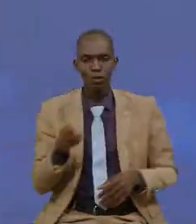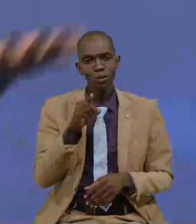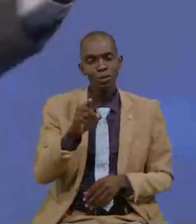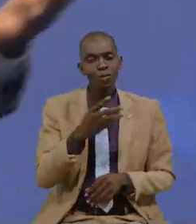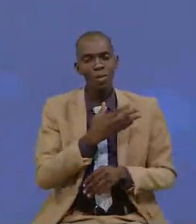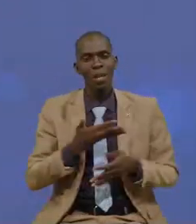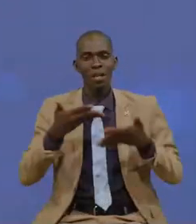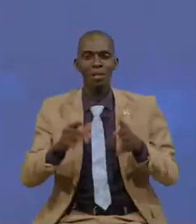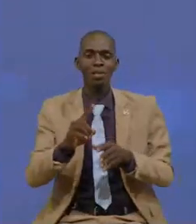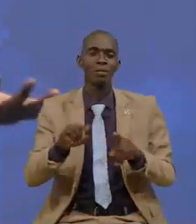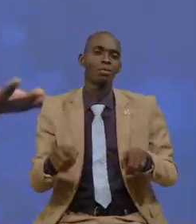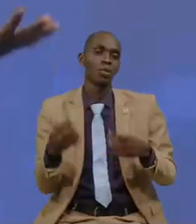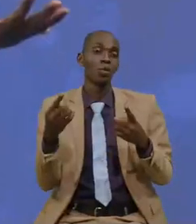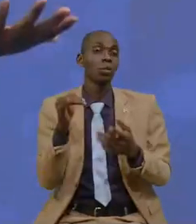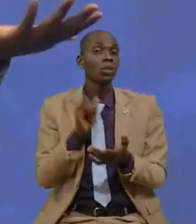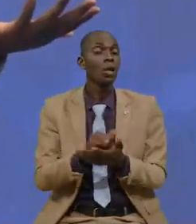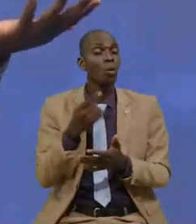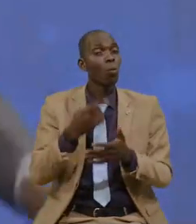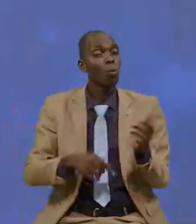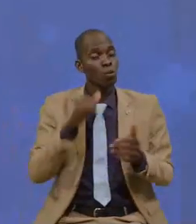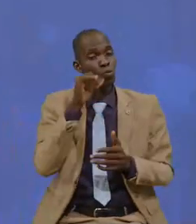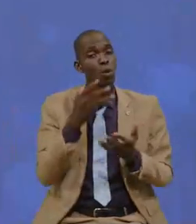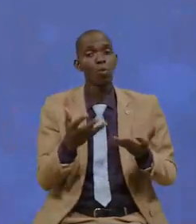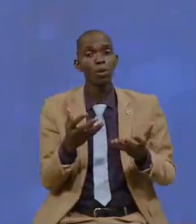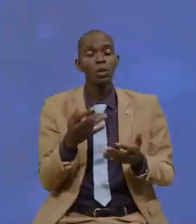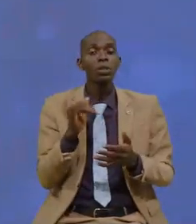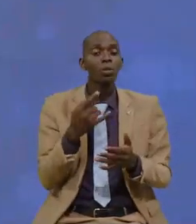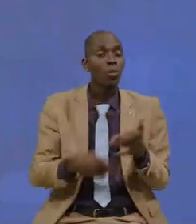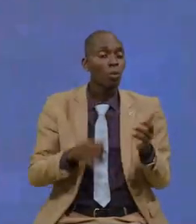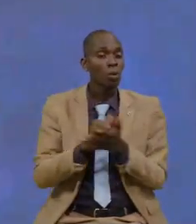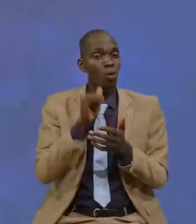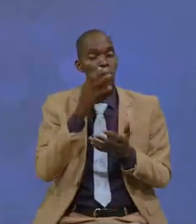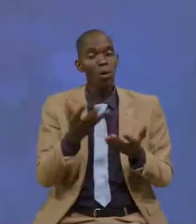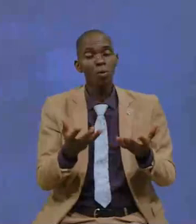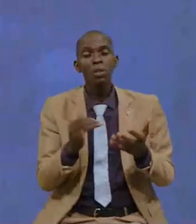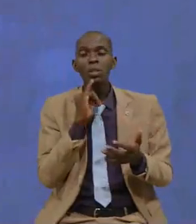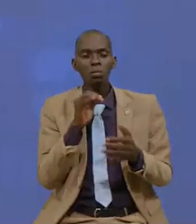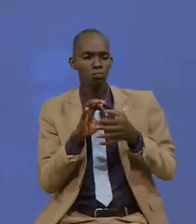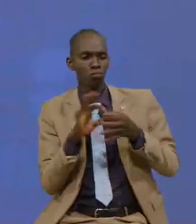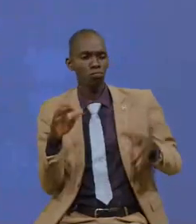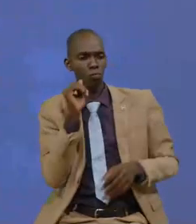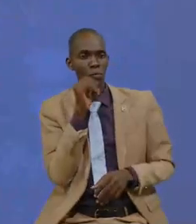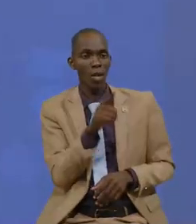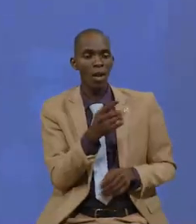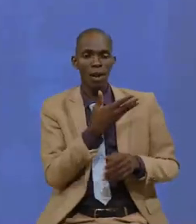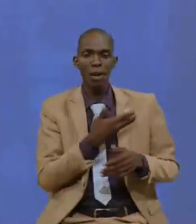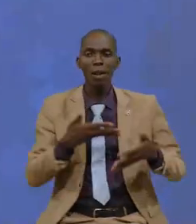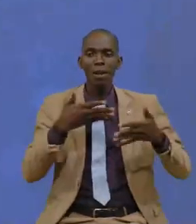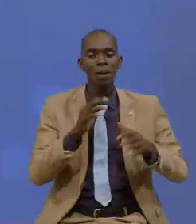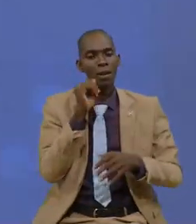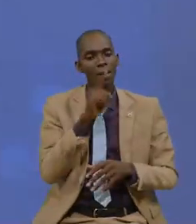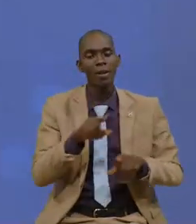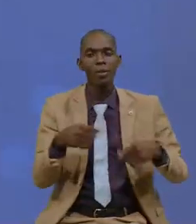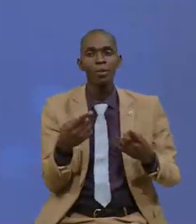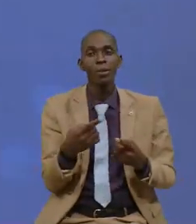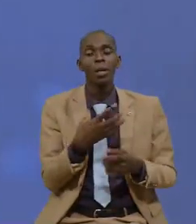ce dont vous avez besoin, c'est d'être libéré et que vous en alliez. Elle veut être déliée et pour qu'elle